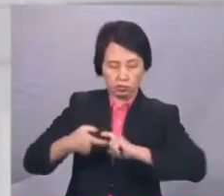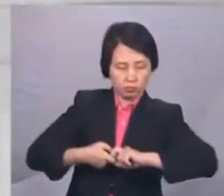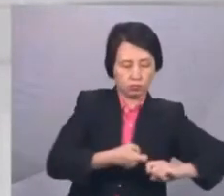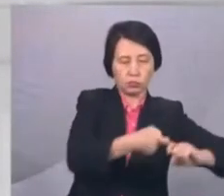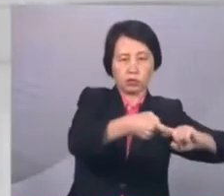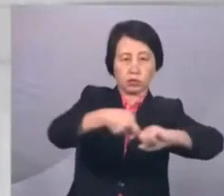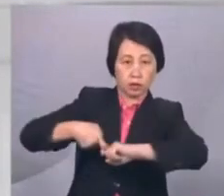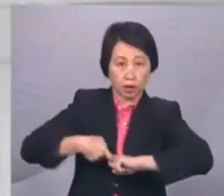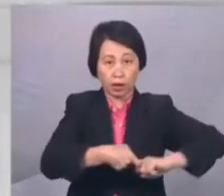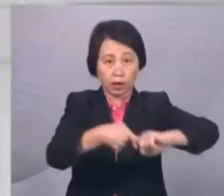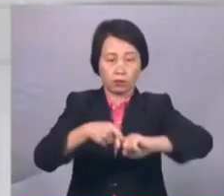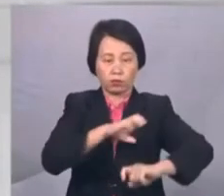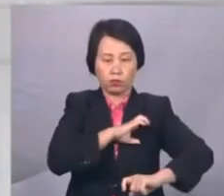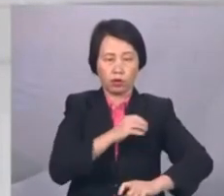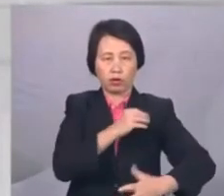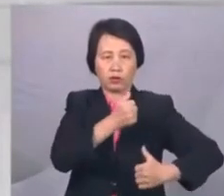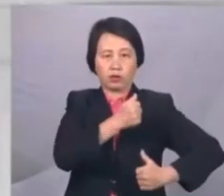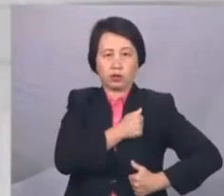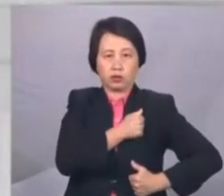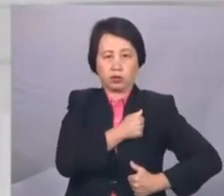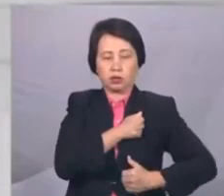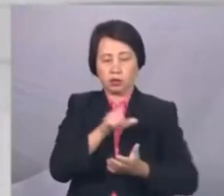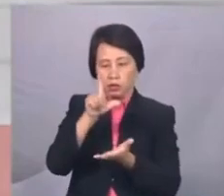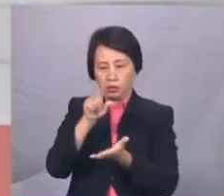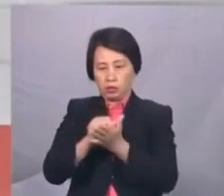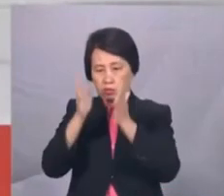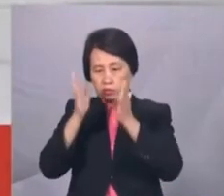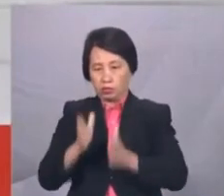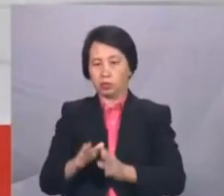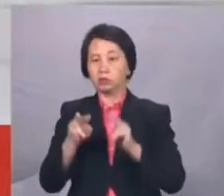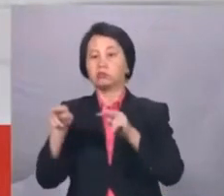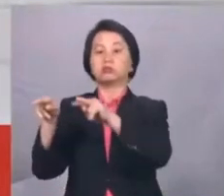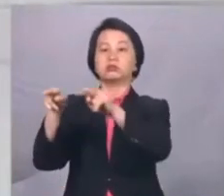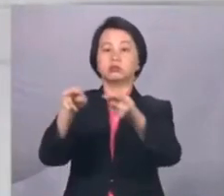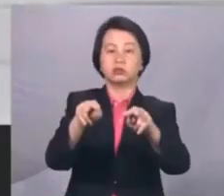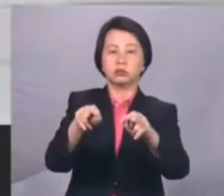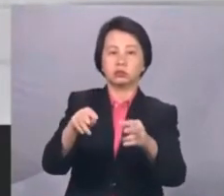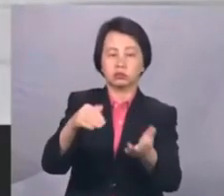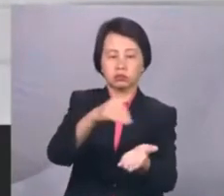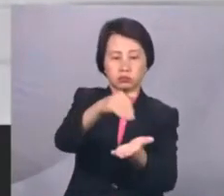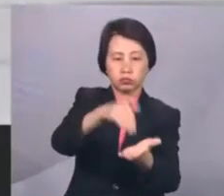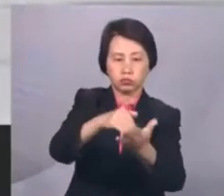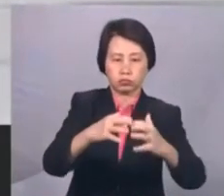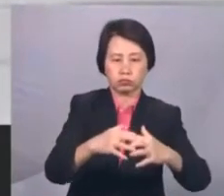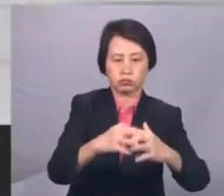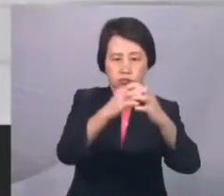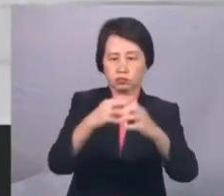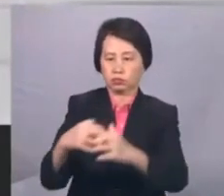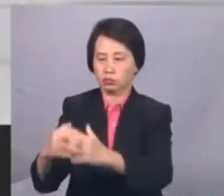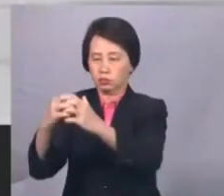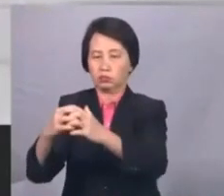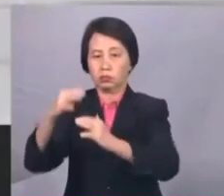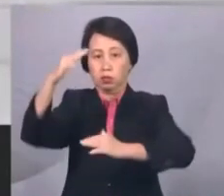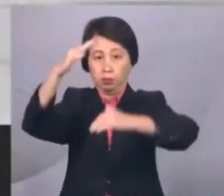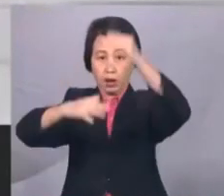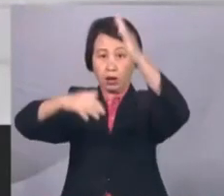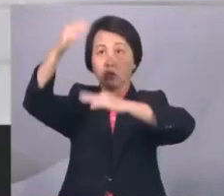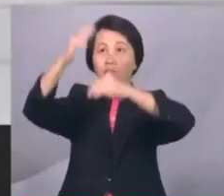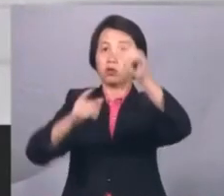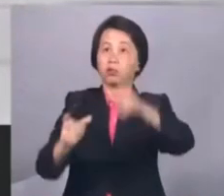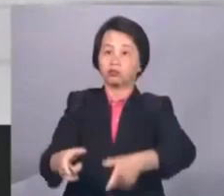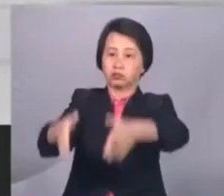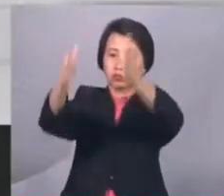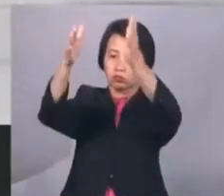Polis dan tentara menerusi tinjauan wartawan kisah watching Zainal beberapa pos kawalan didirikan sekitar bangunan berkenaan